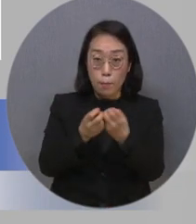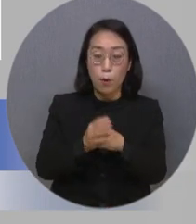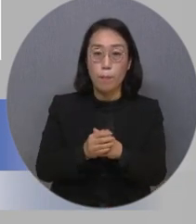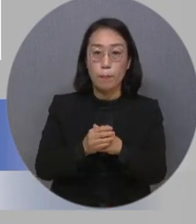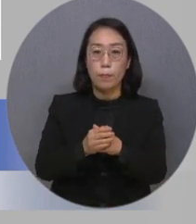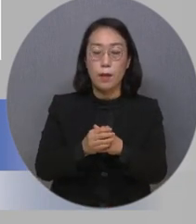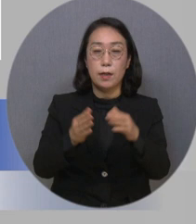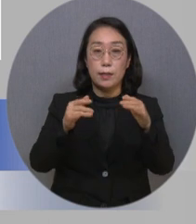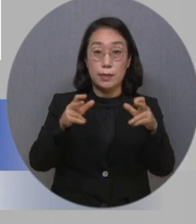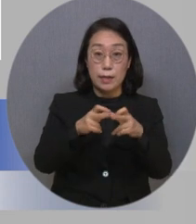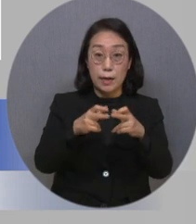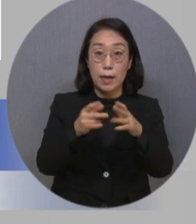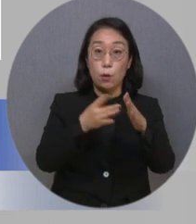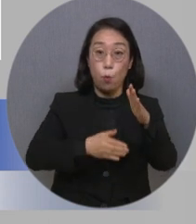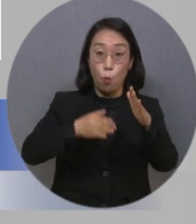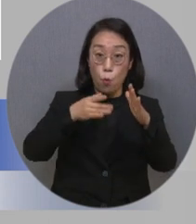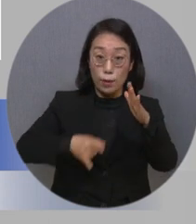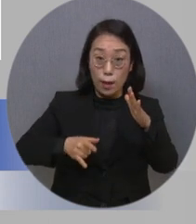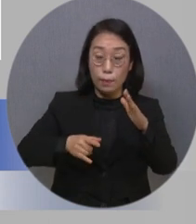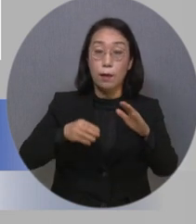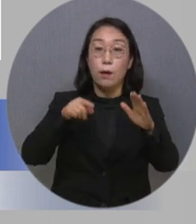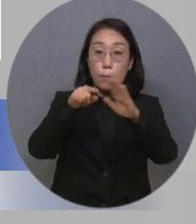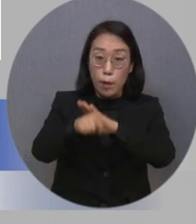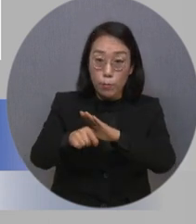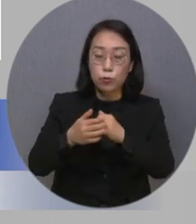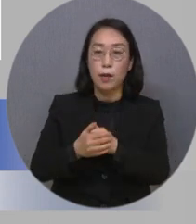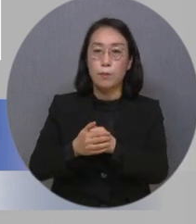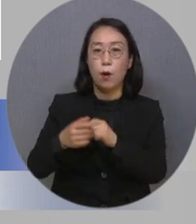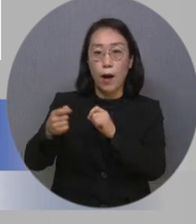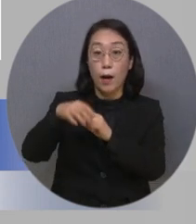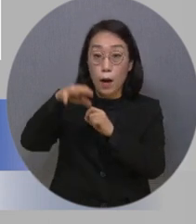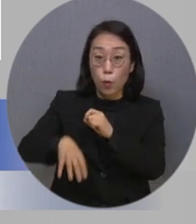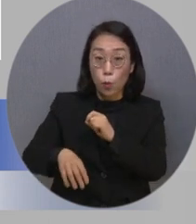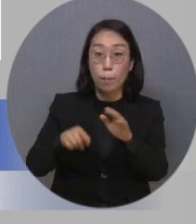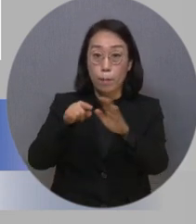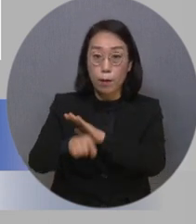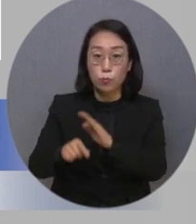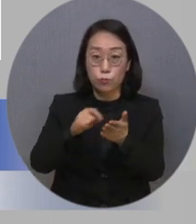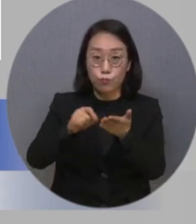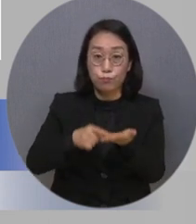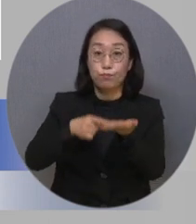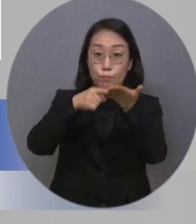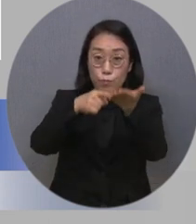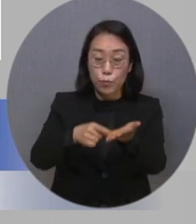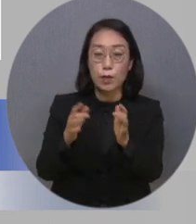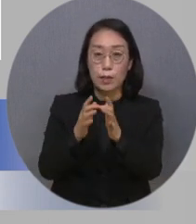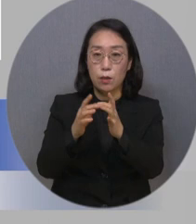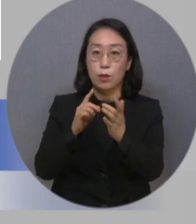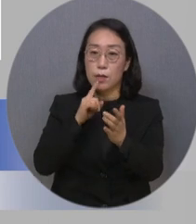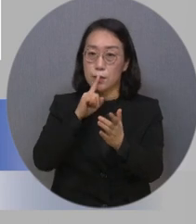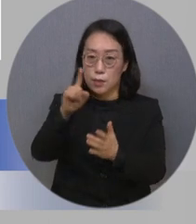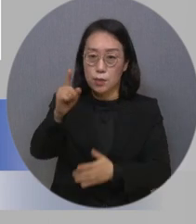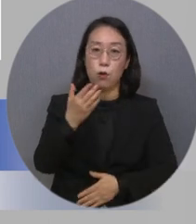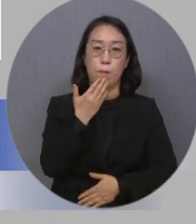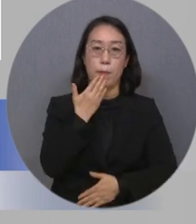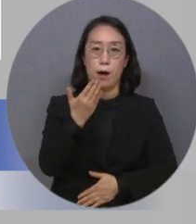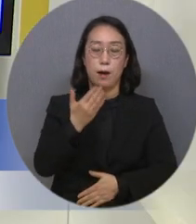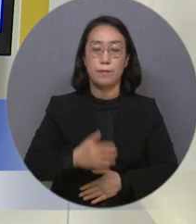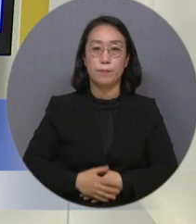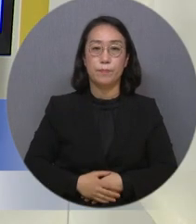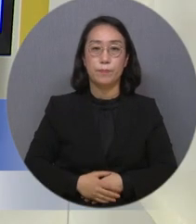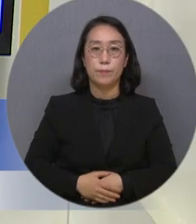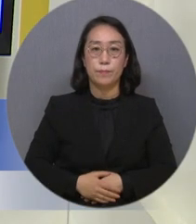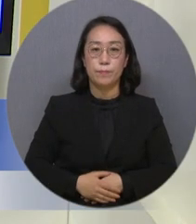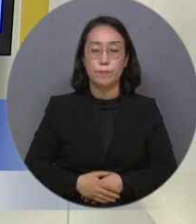한국장애인고용공단 지역본부나 지사의 방문해이 신청서를 접수하거나 온라인을 통해 신청하면 됩니다